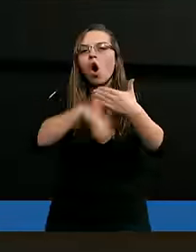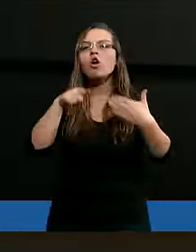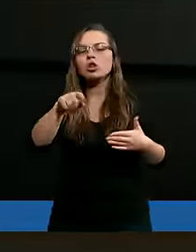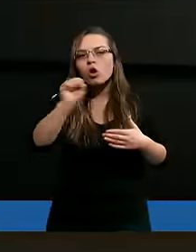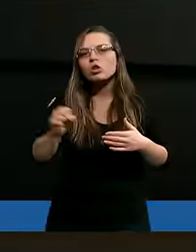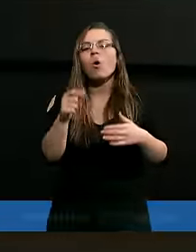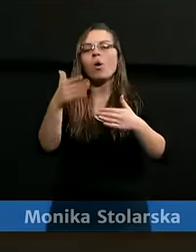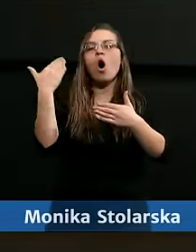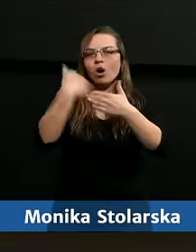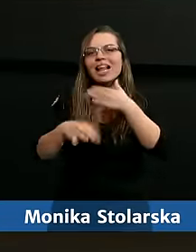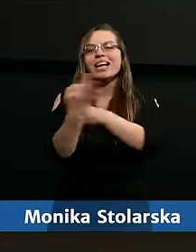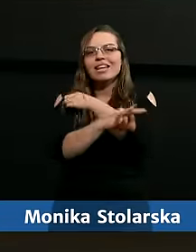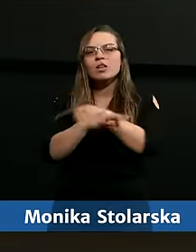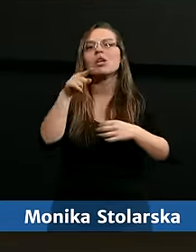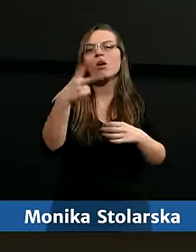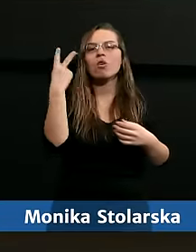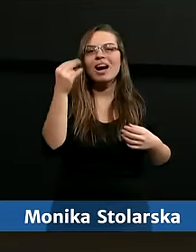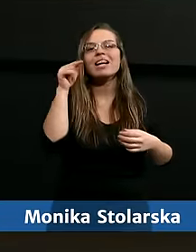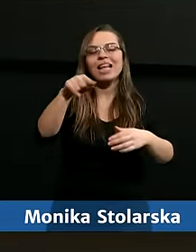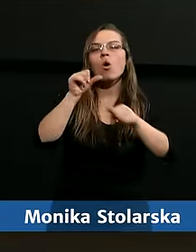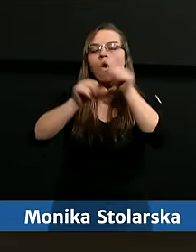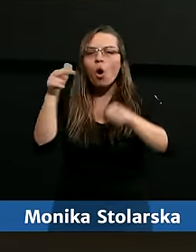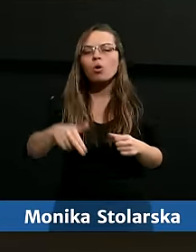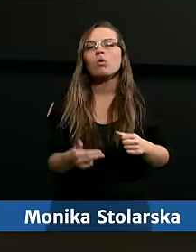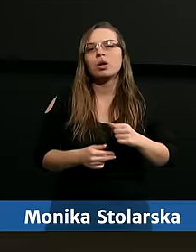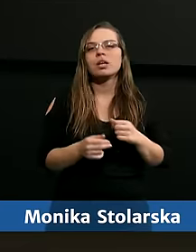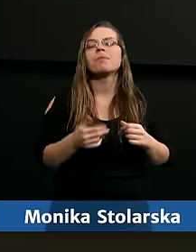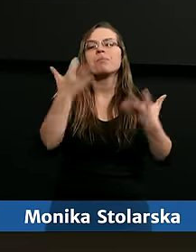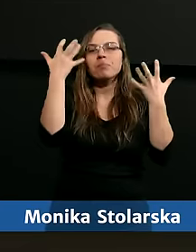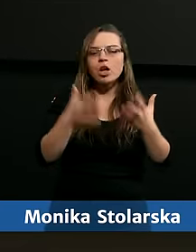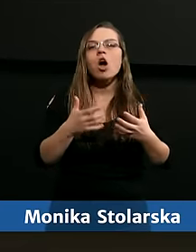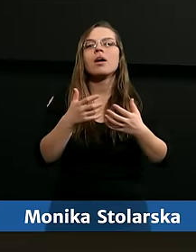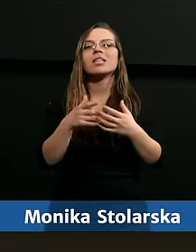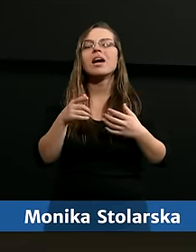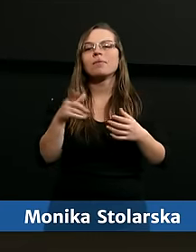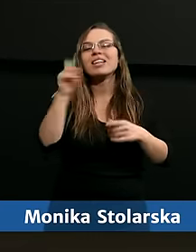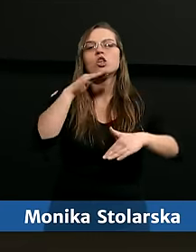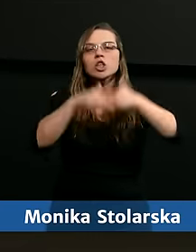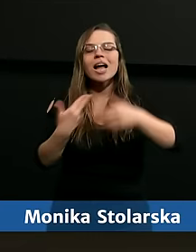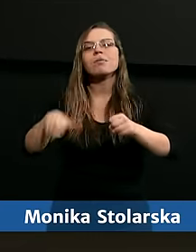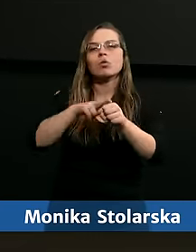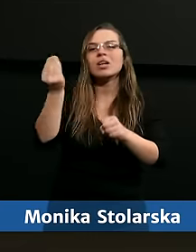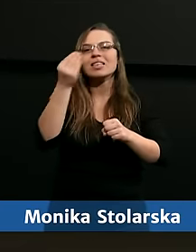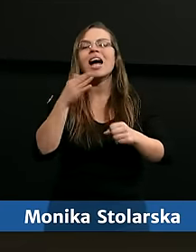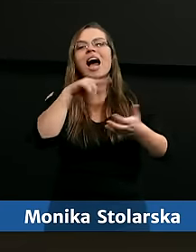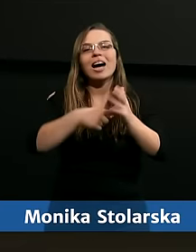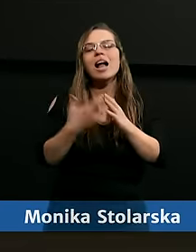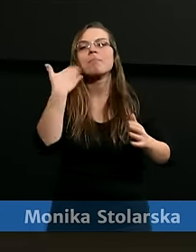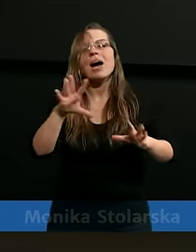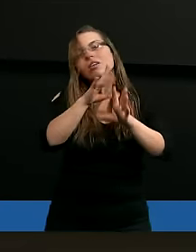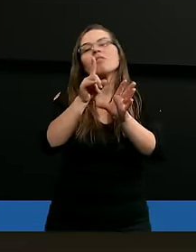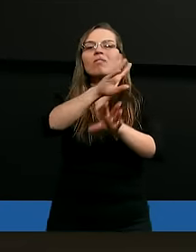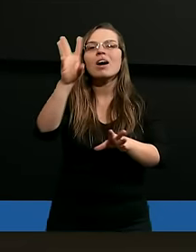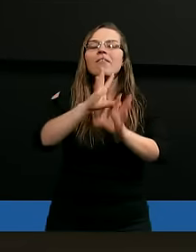Kończąc to ostatnie studium i tego kwartału, i tego roku, razem z życzeniami, które jeszcze raz bardzo